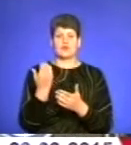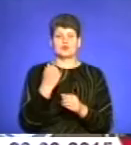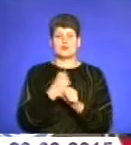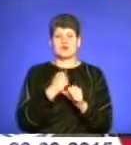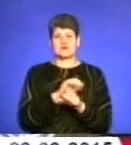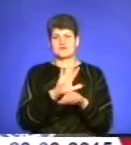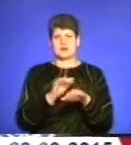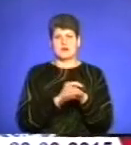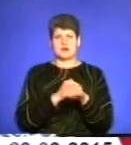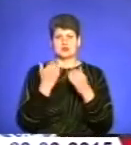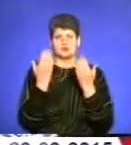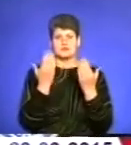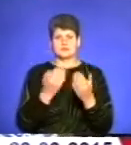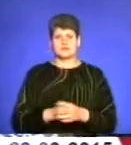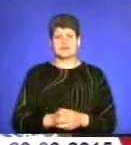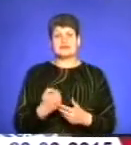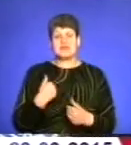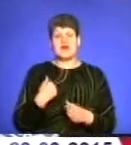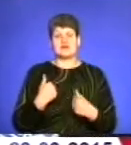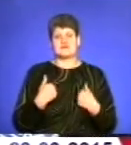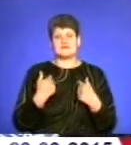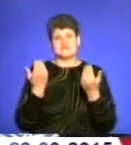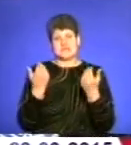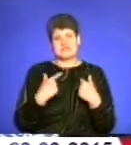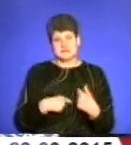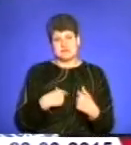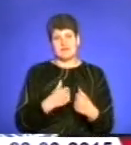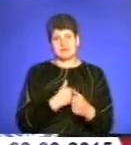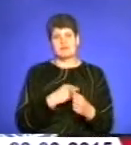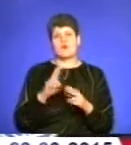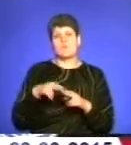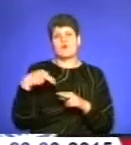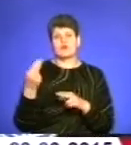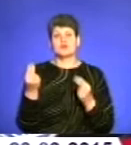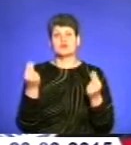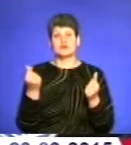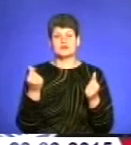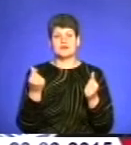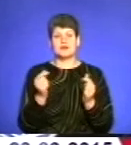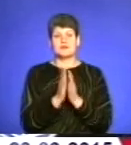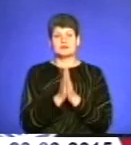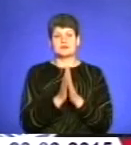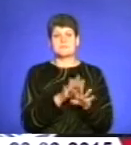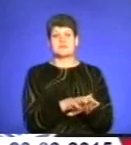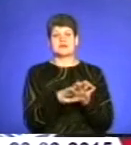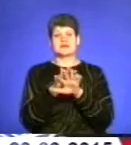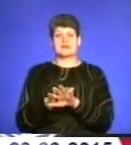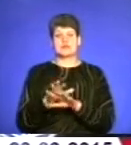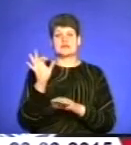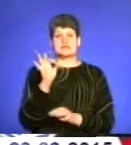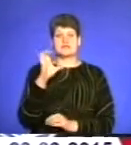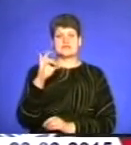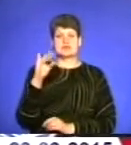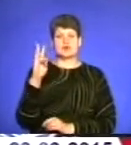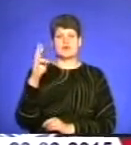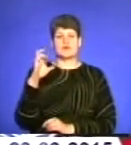благословив. Я від себе хотів би повернути ті гроші і попросити переказати їх Олександру Синьовському. Це такий